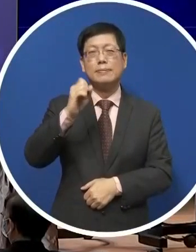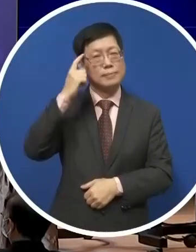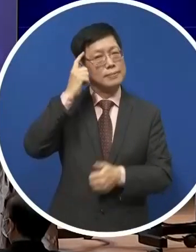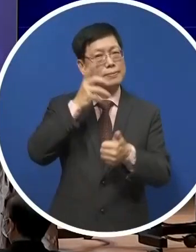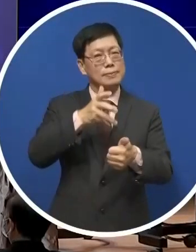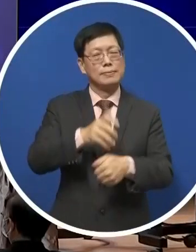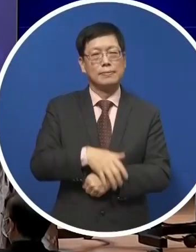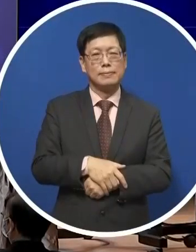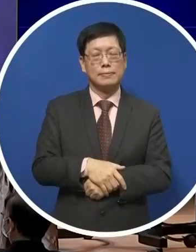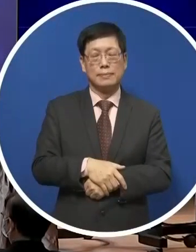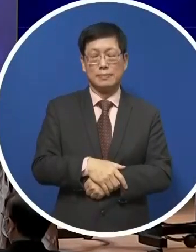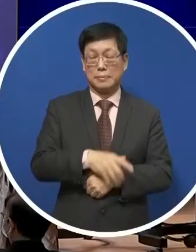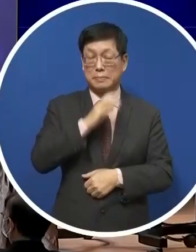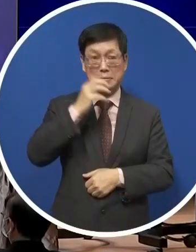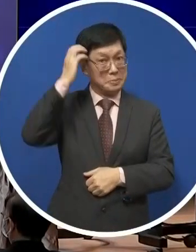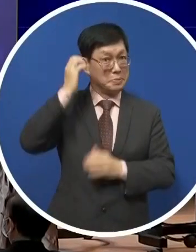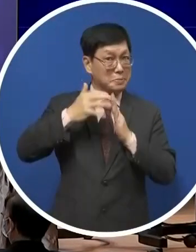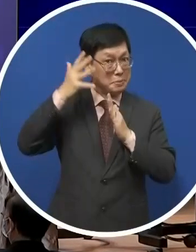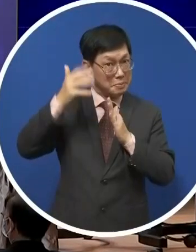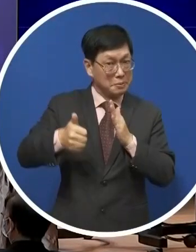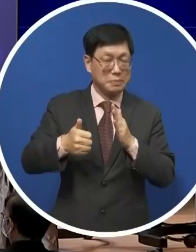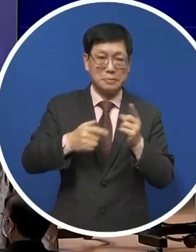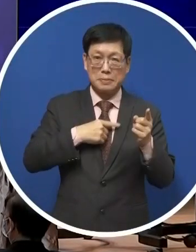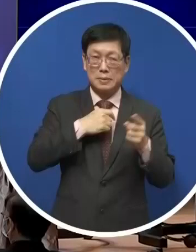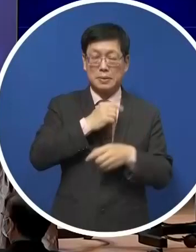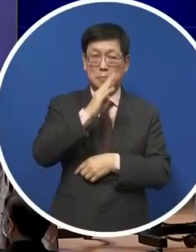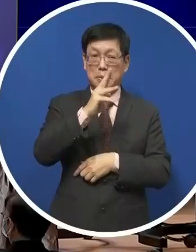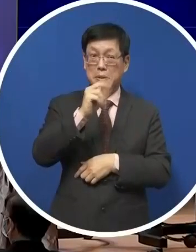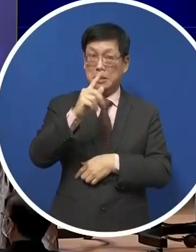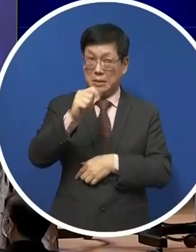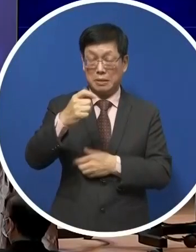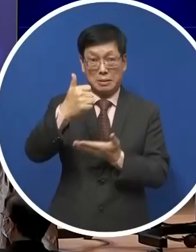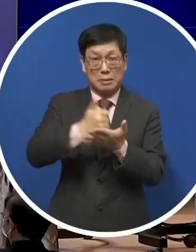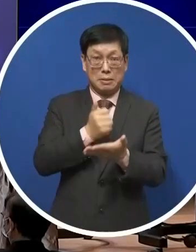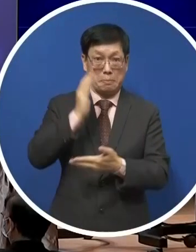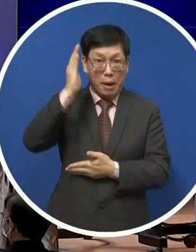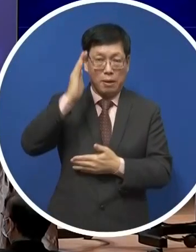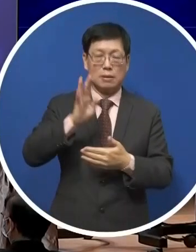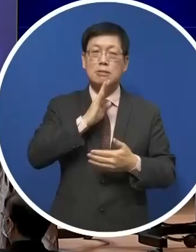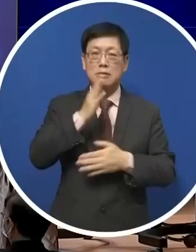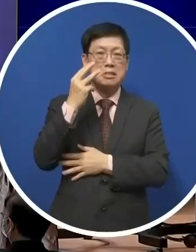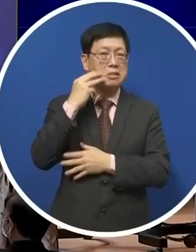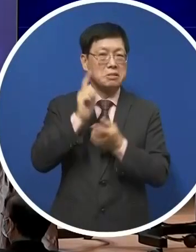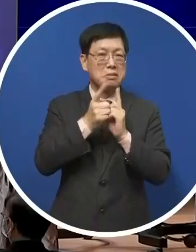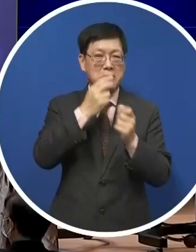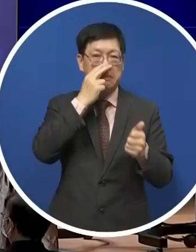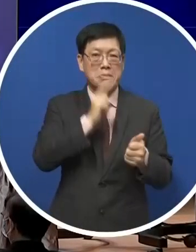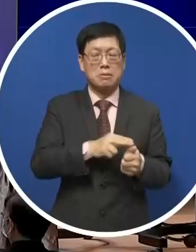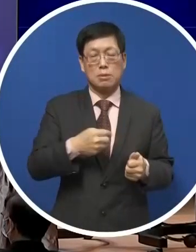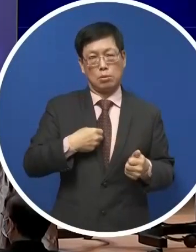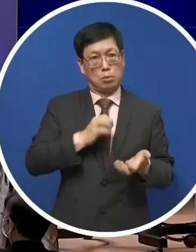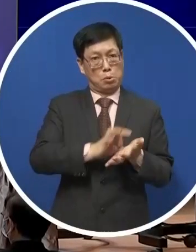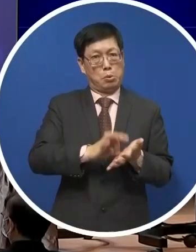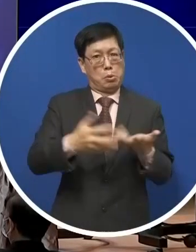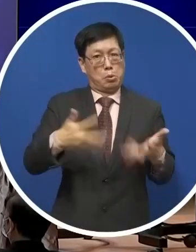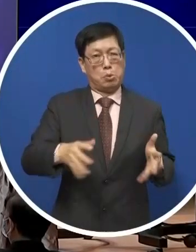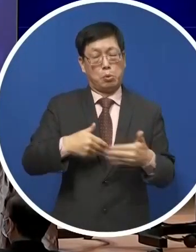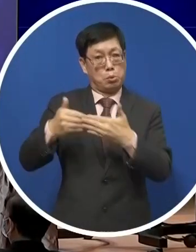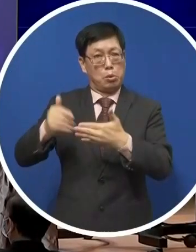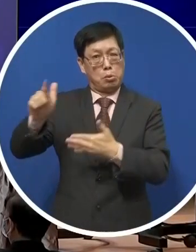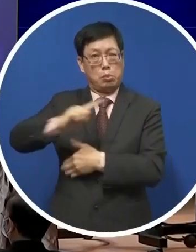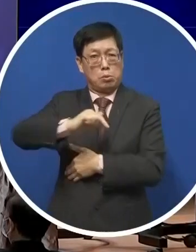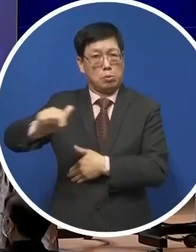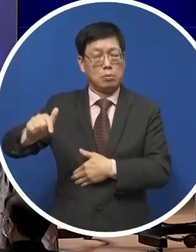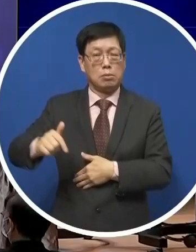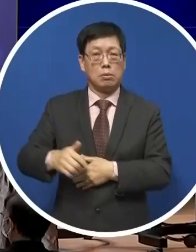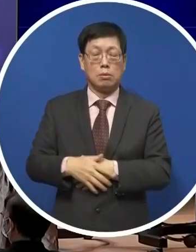问，柯文哲也说不让 BNT 疫苗进来是意识形态，因为其实我们也用了很多中国货。